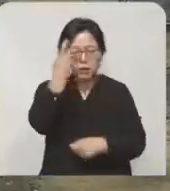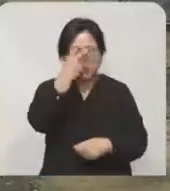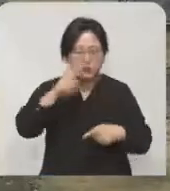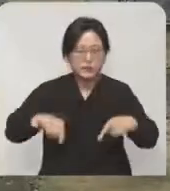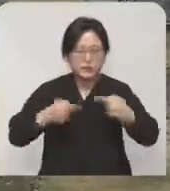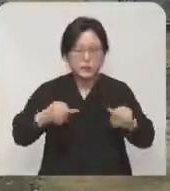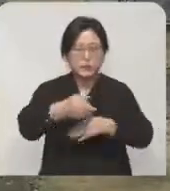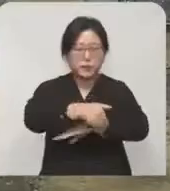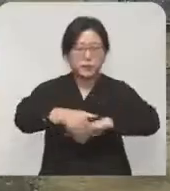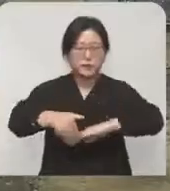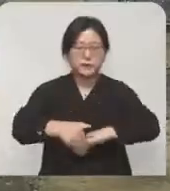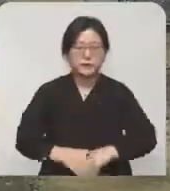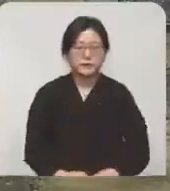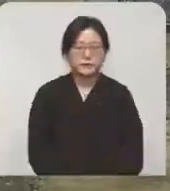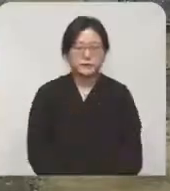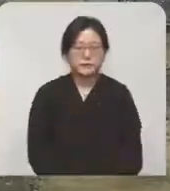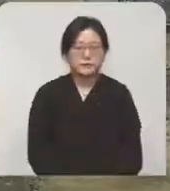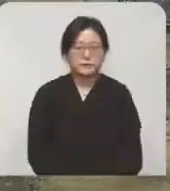참여합니다